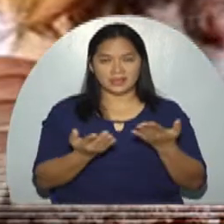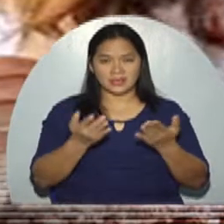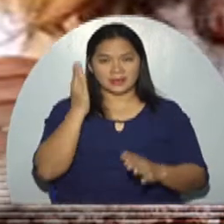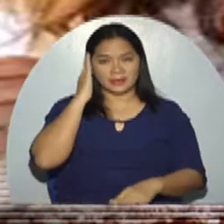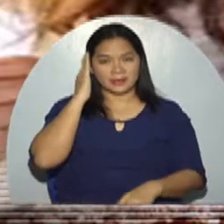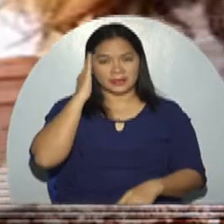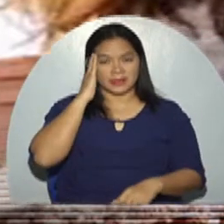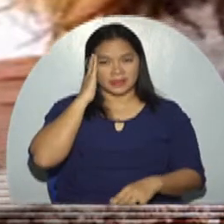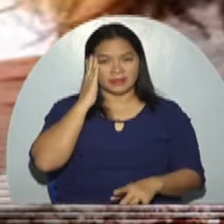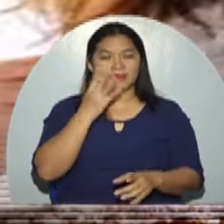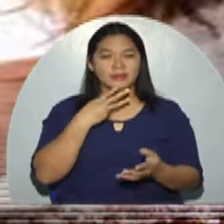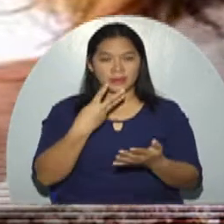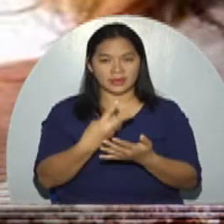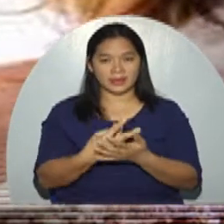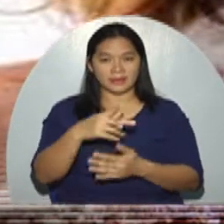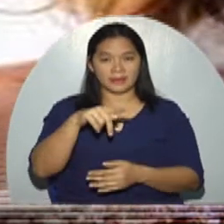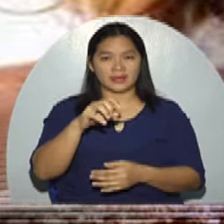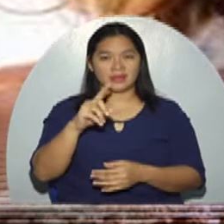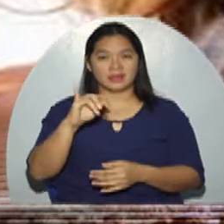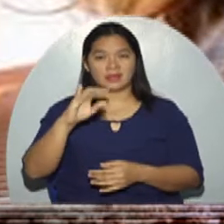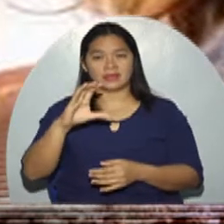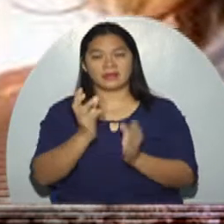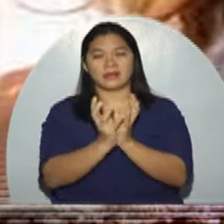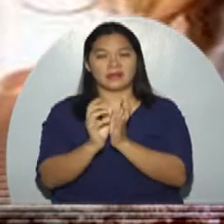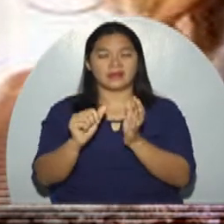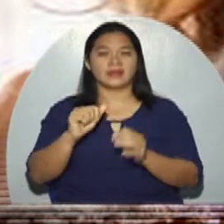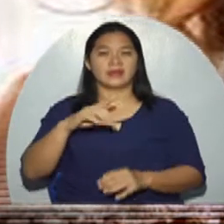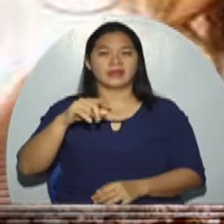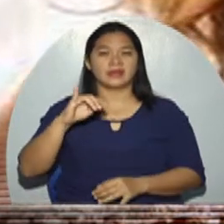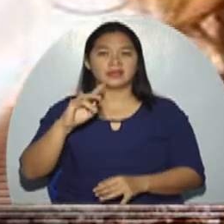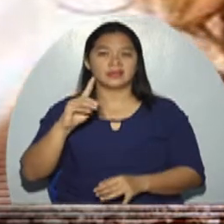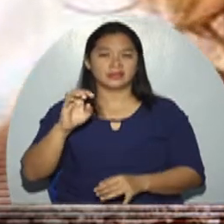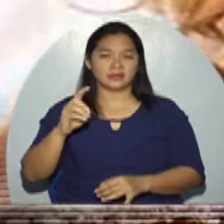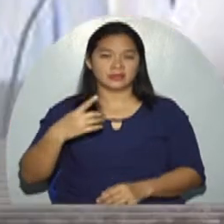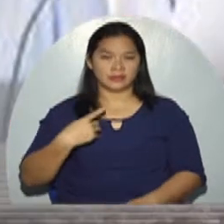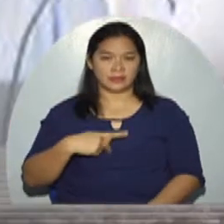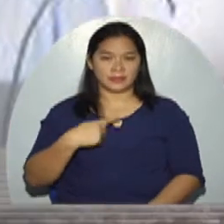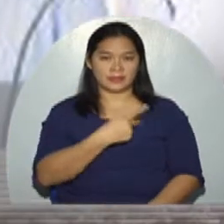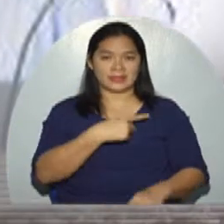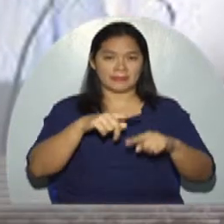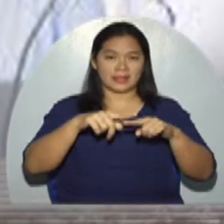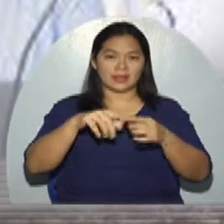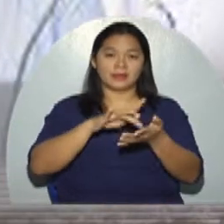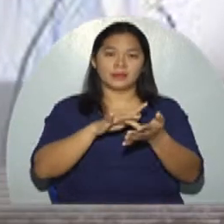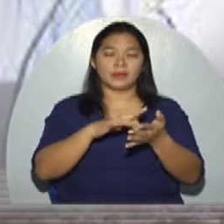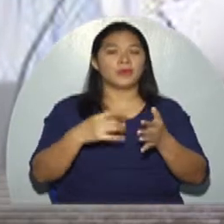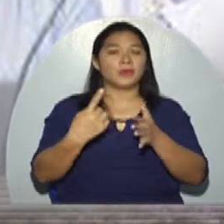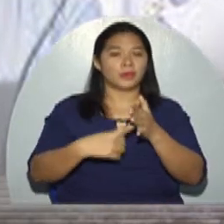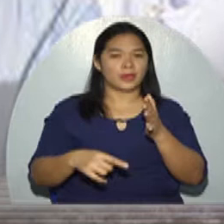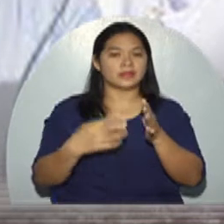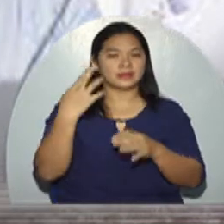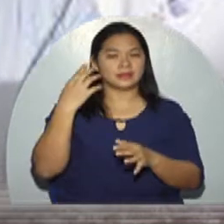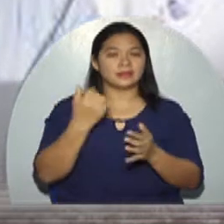Dito natutukoy ng maayos ang pediatric community acquired pneumonia. Nakadepende ang gamot sa kung